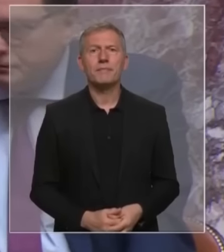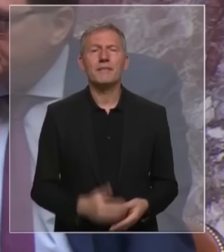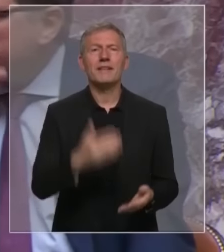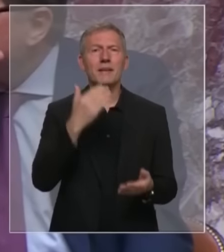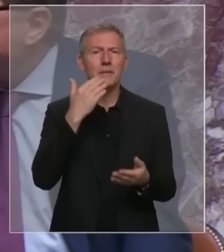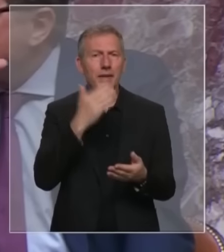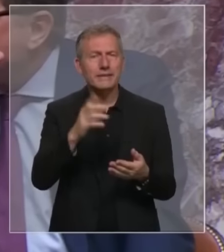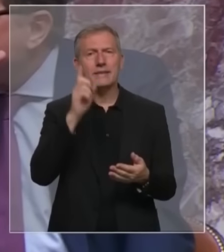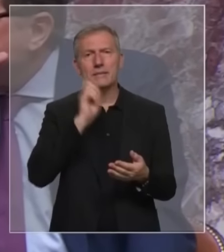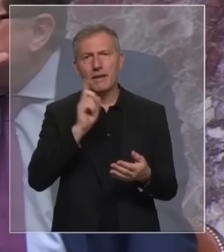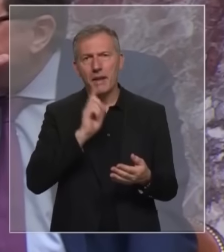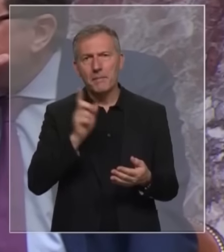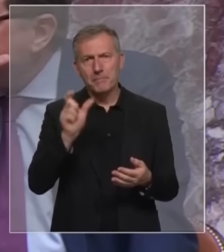remercie madame la ministre